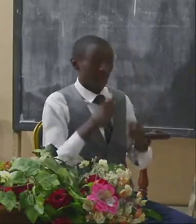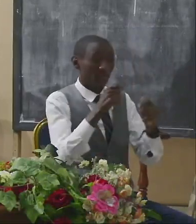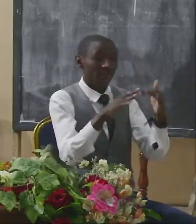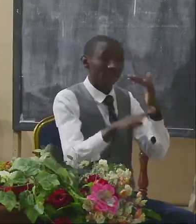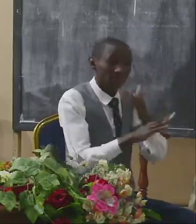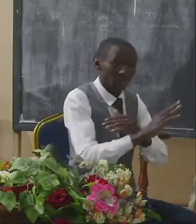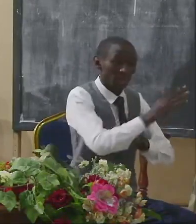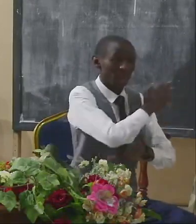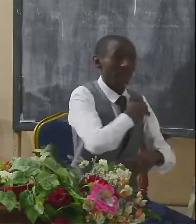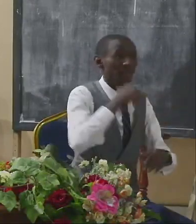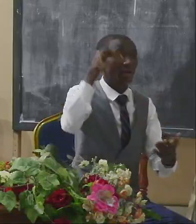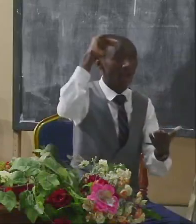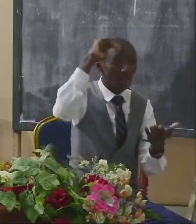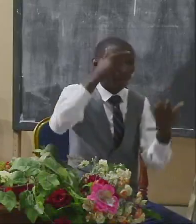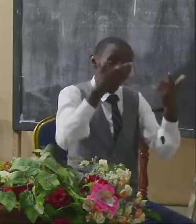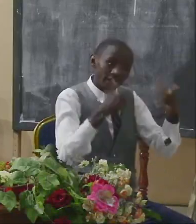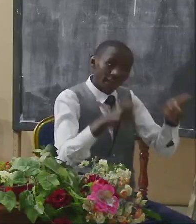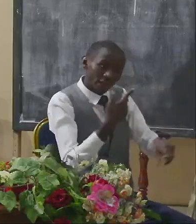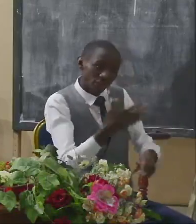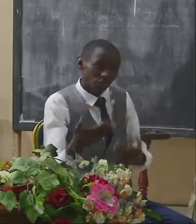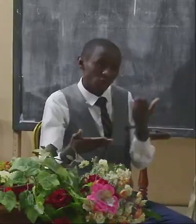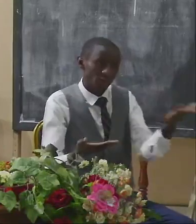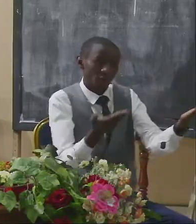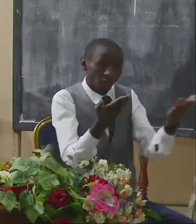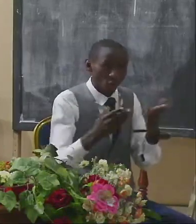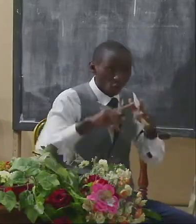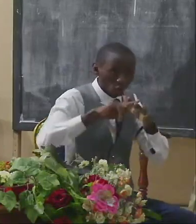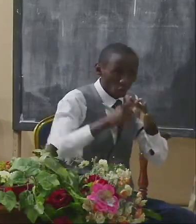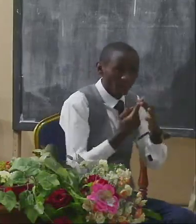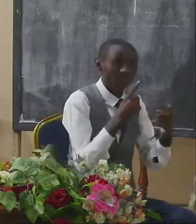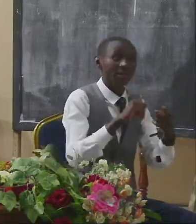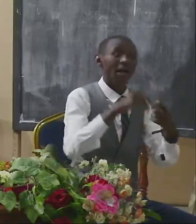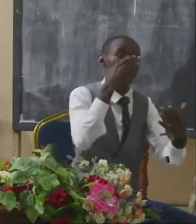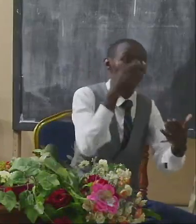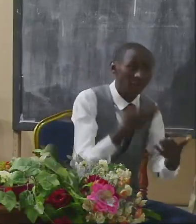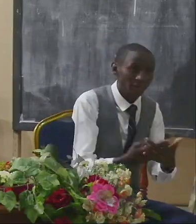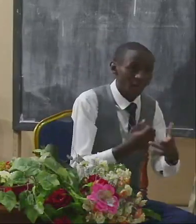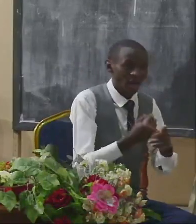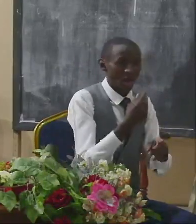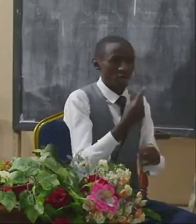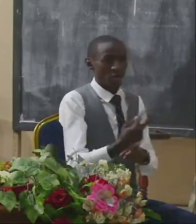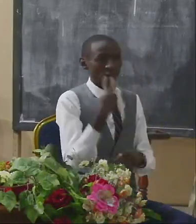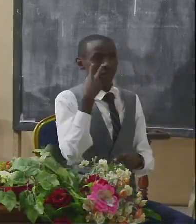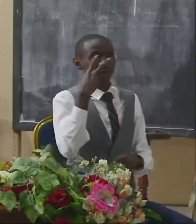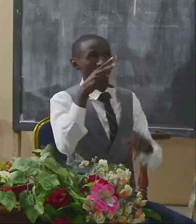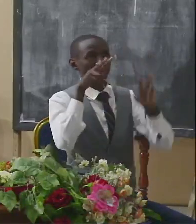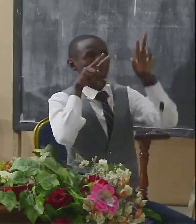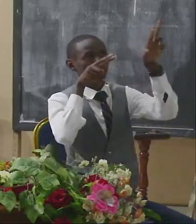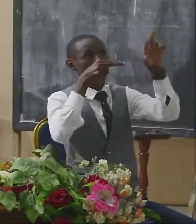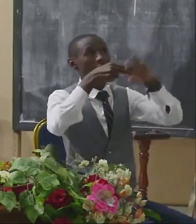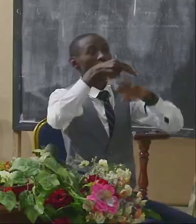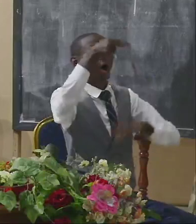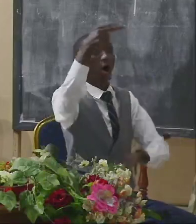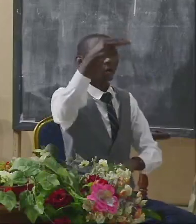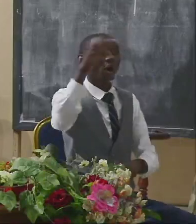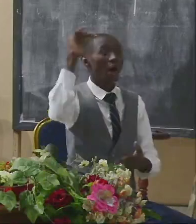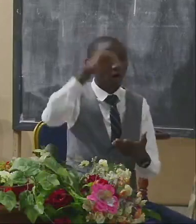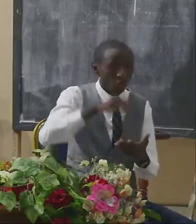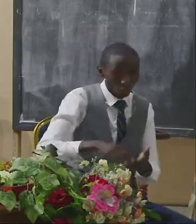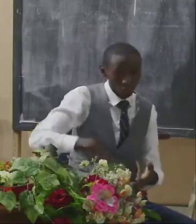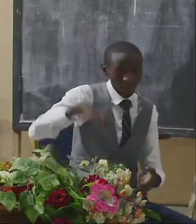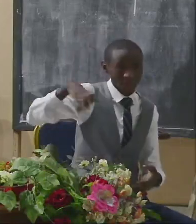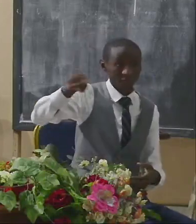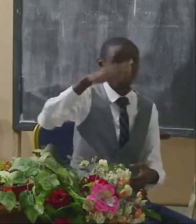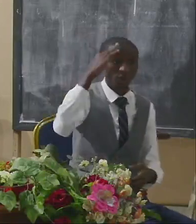ces choses commenceront à arriver, na wakati mambo haya yataanza kufika, regardez en haut, muangalie juu, levez vos têtes, muinue vichwa